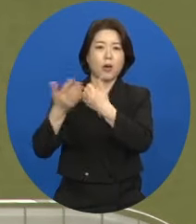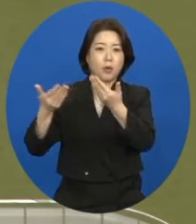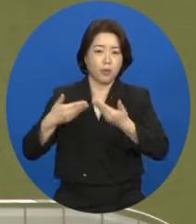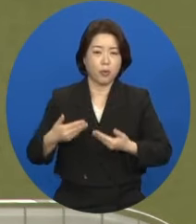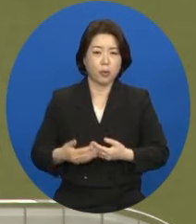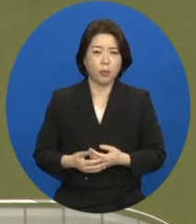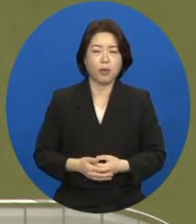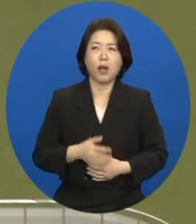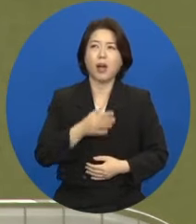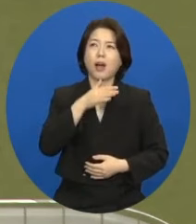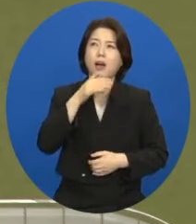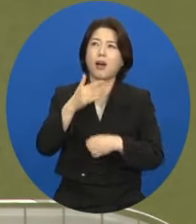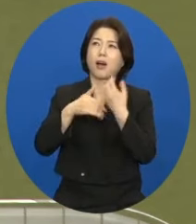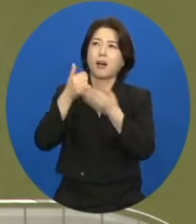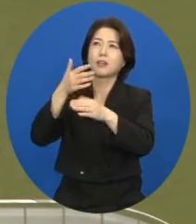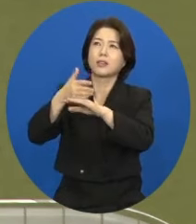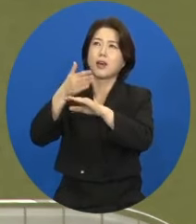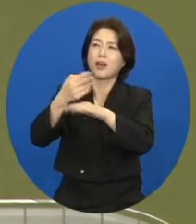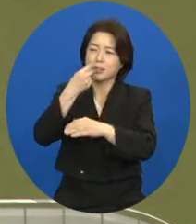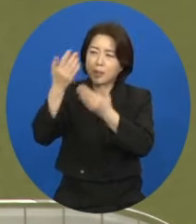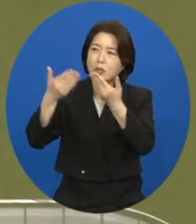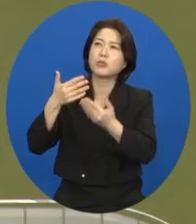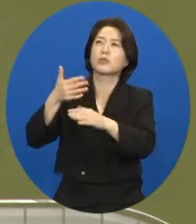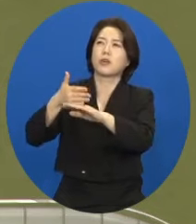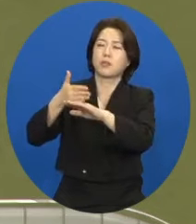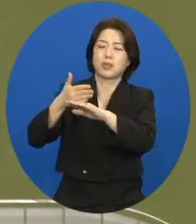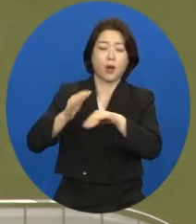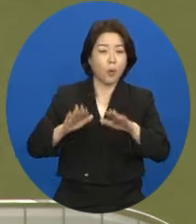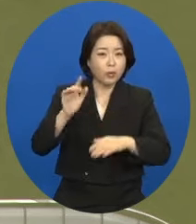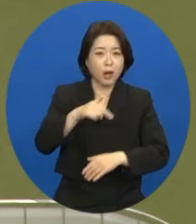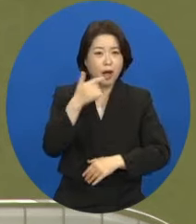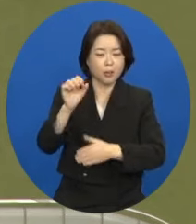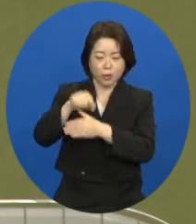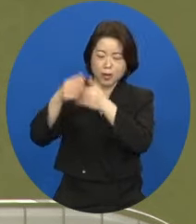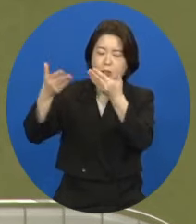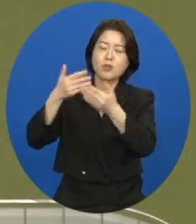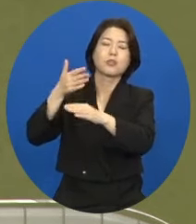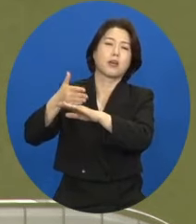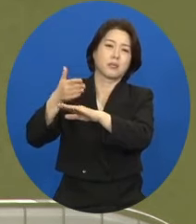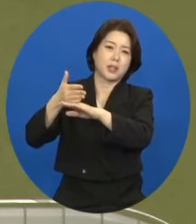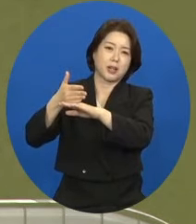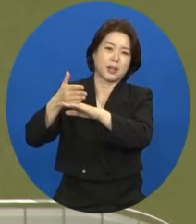하나님 감사합니다. 생명 주셔서 감사합니다. 오늘 하루 주셔서 감사합니다.